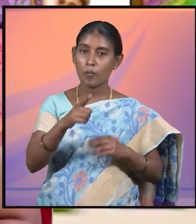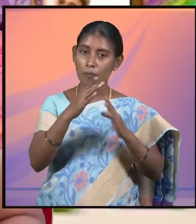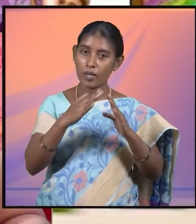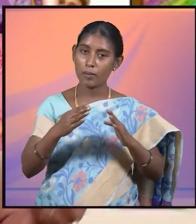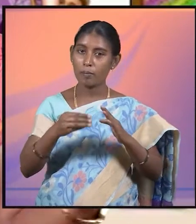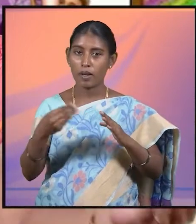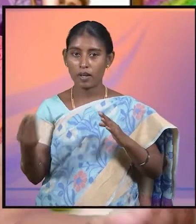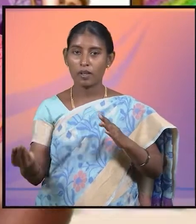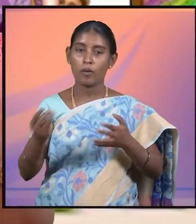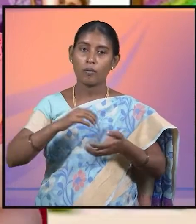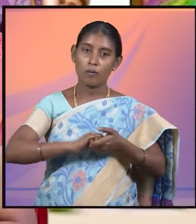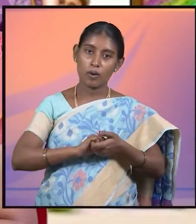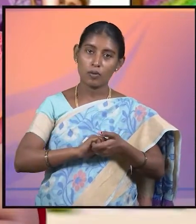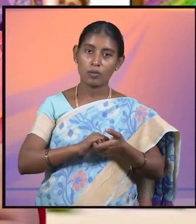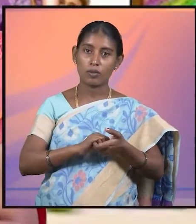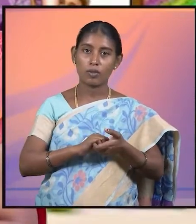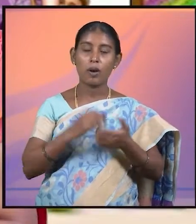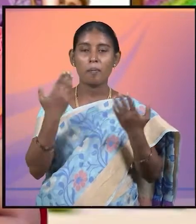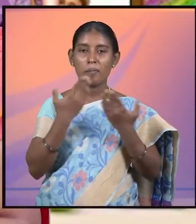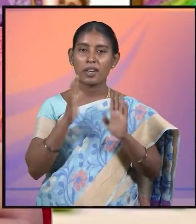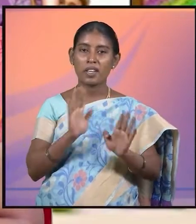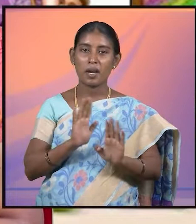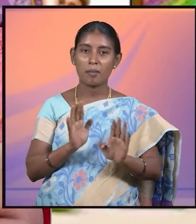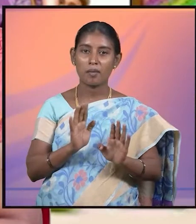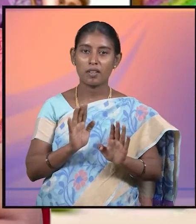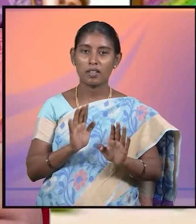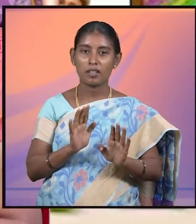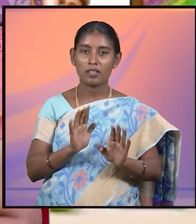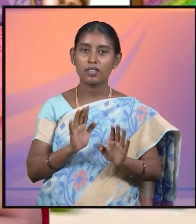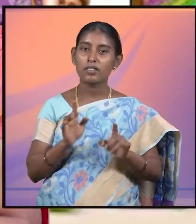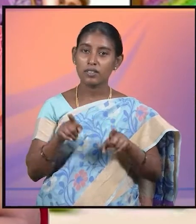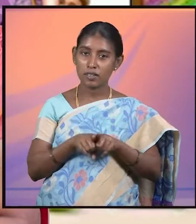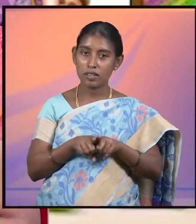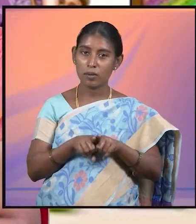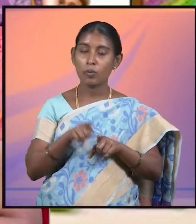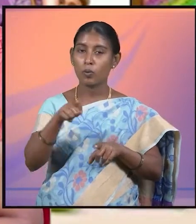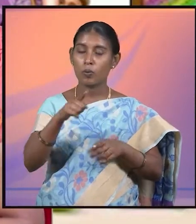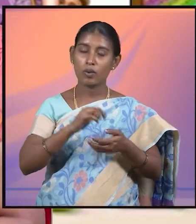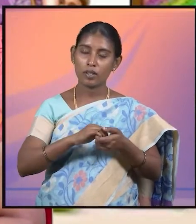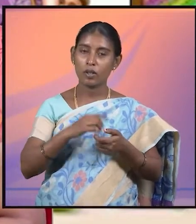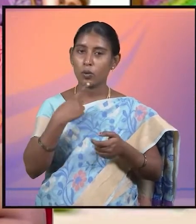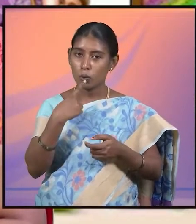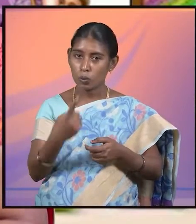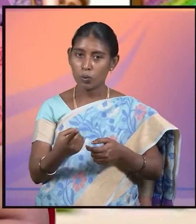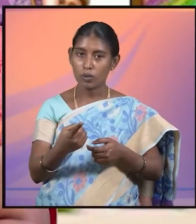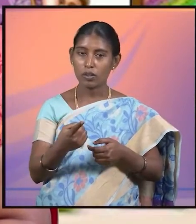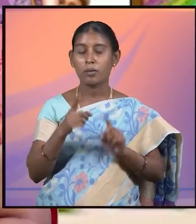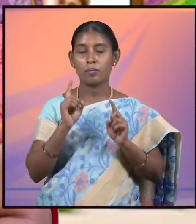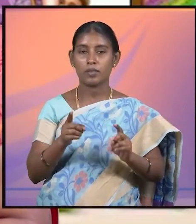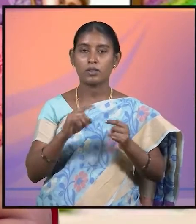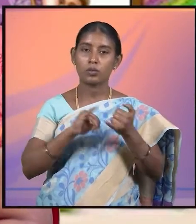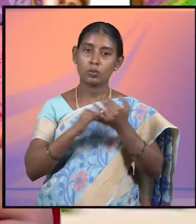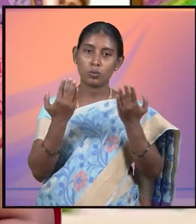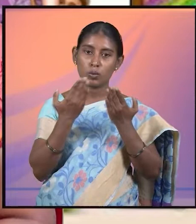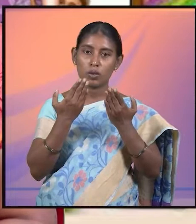வீட்டிலோ அல்லது உங்களது நண்பர்கள் யாராவதோ படிக்காமல் இருந்தால் அவர்களிடமும் இதை பற்றி கூறி